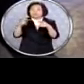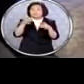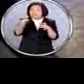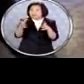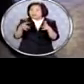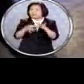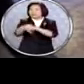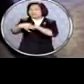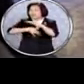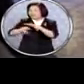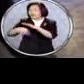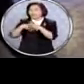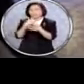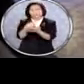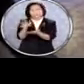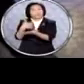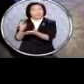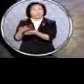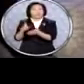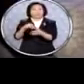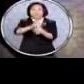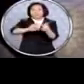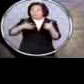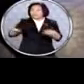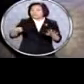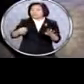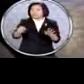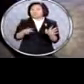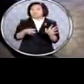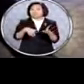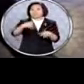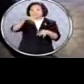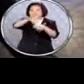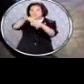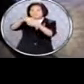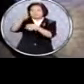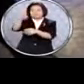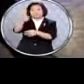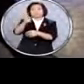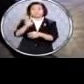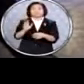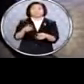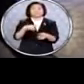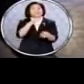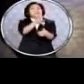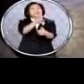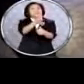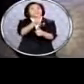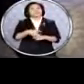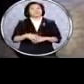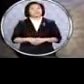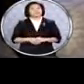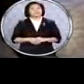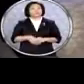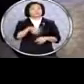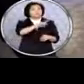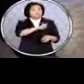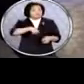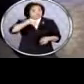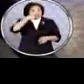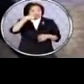这么多的人，有牵涉到这么多的重选的情况，那马总统，你有没有